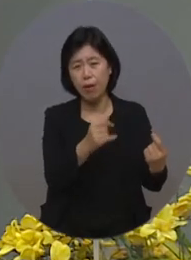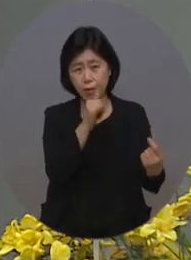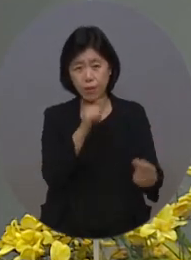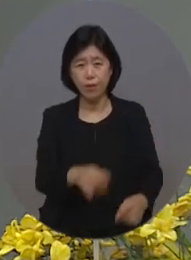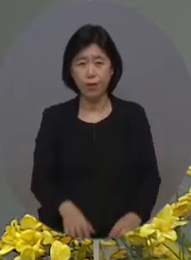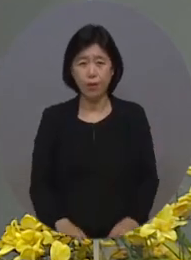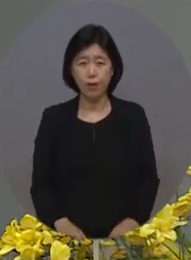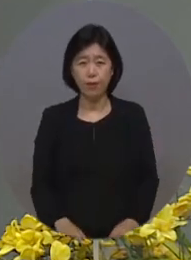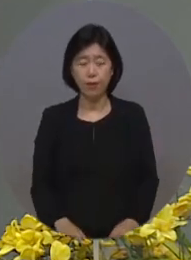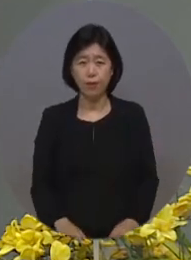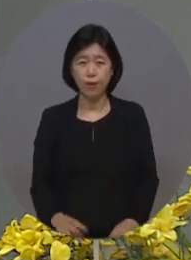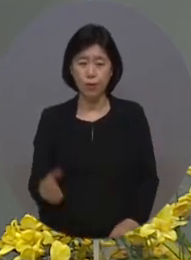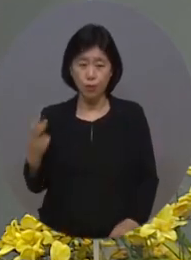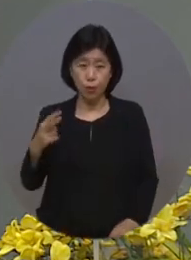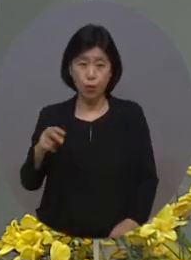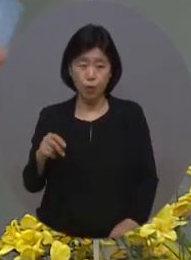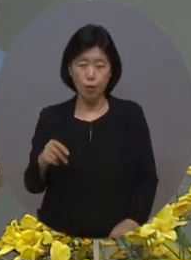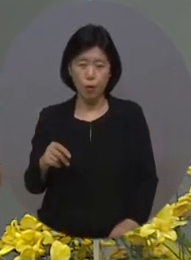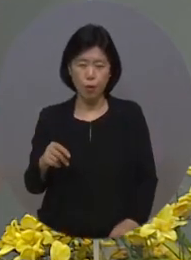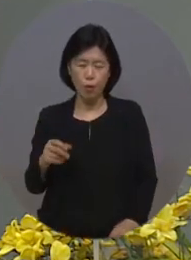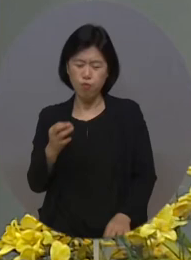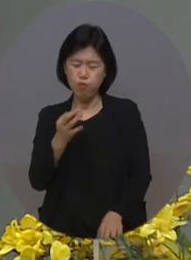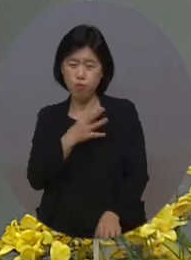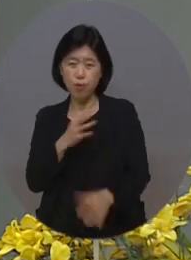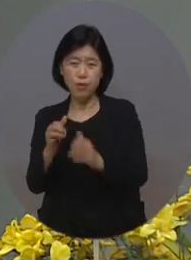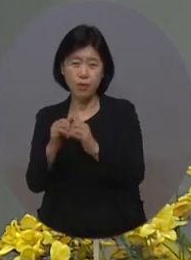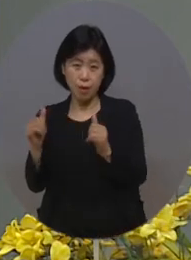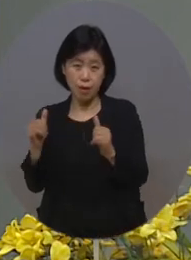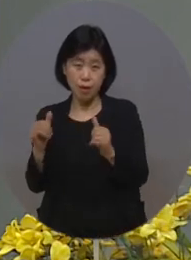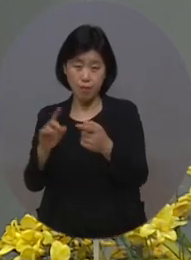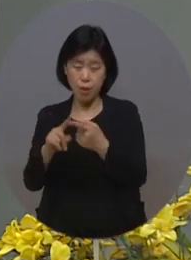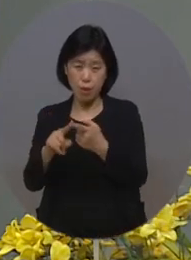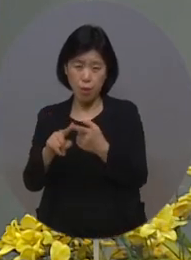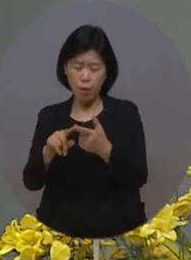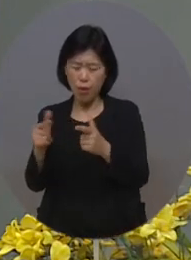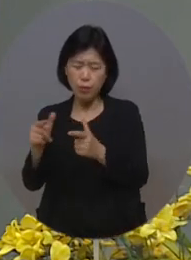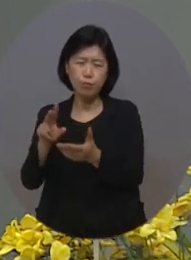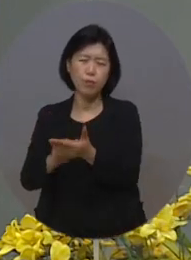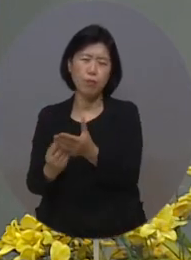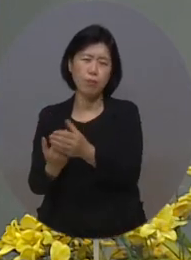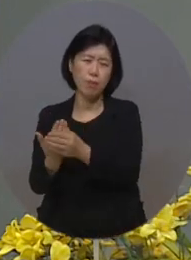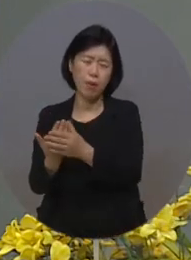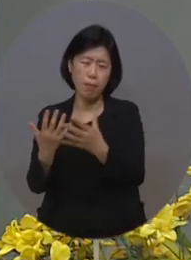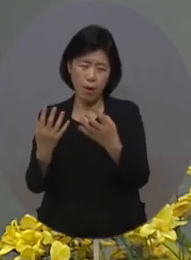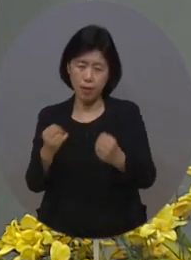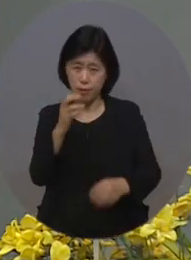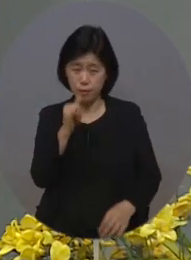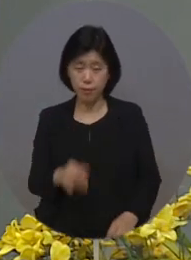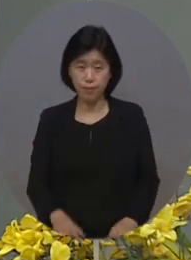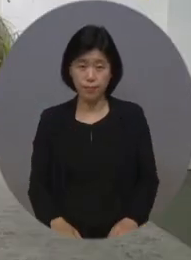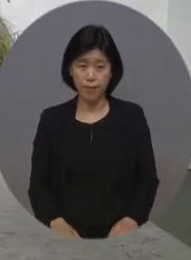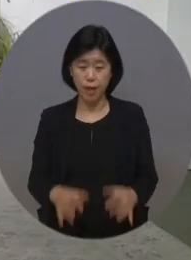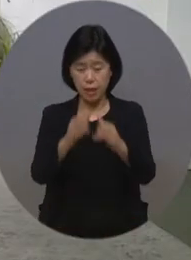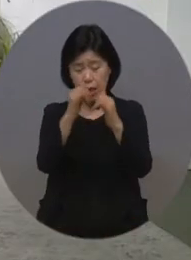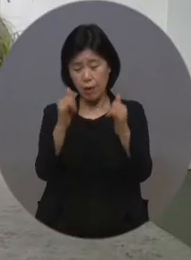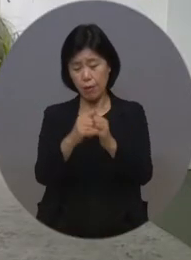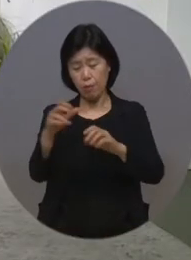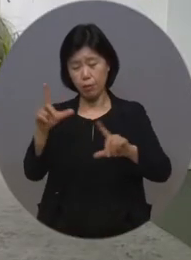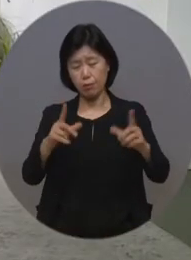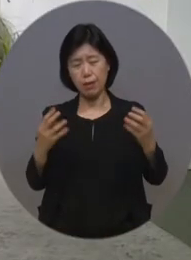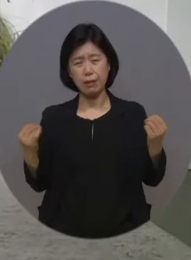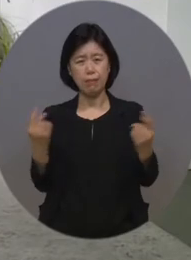계속 그런 찬스를 가지고 더 커지는 사회 사실 영국 사회를 바꿔줘야 됩니다 지사님 저는 아파 찬스